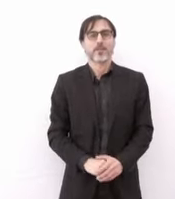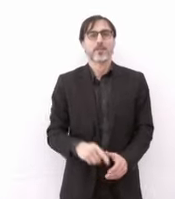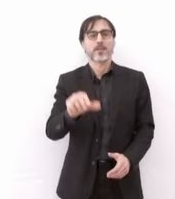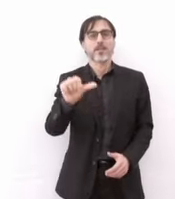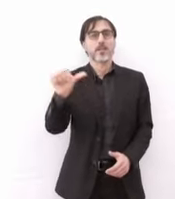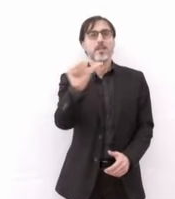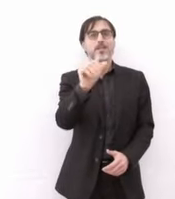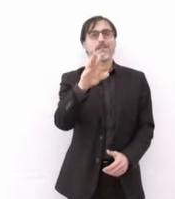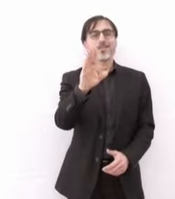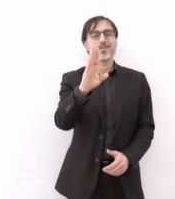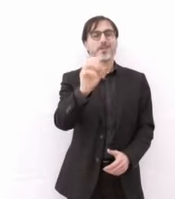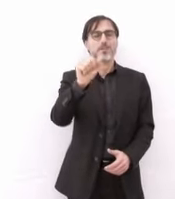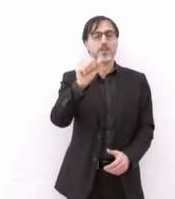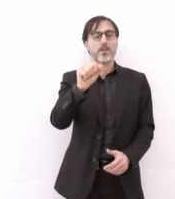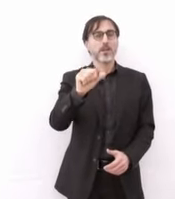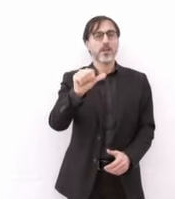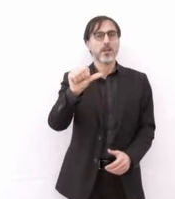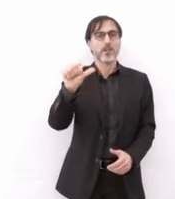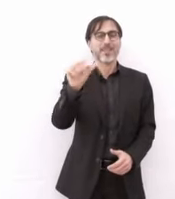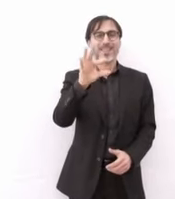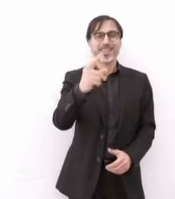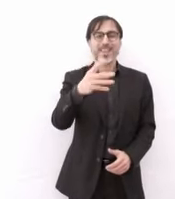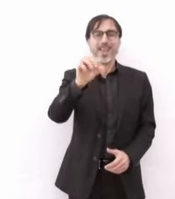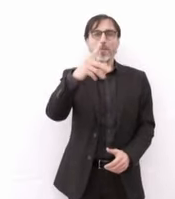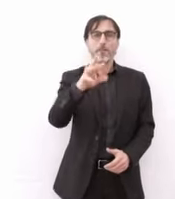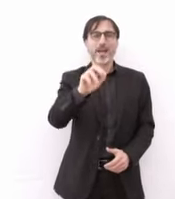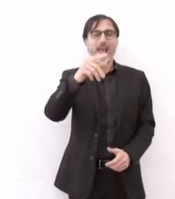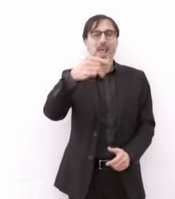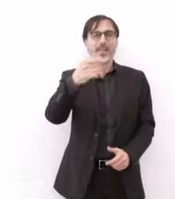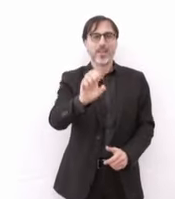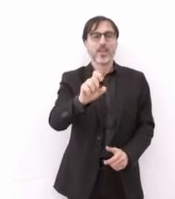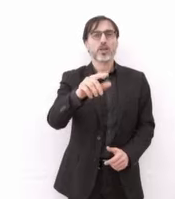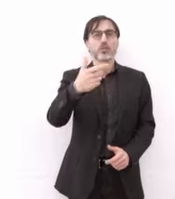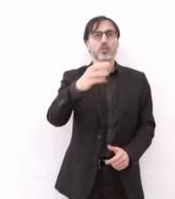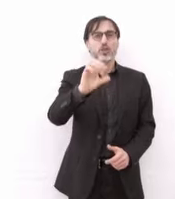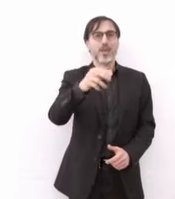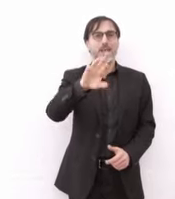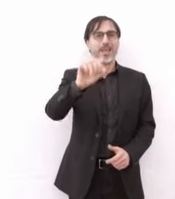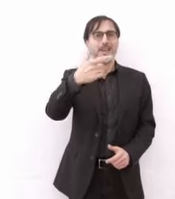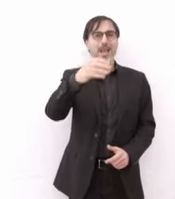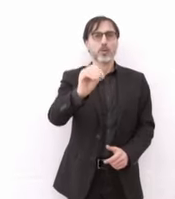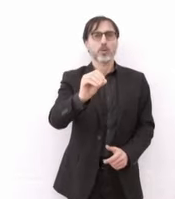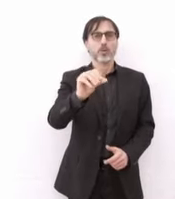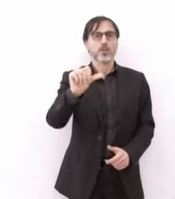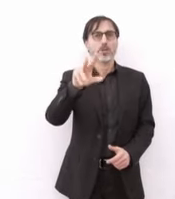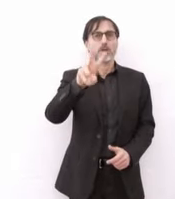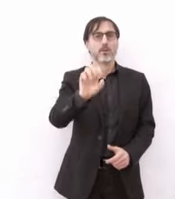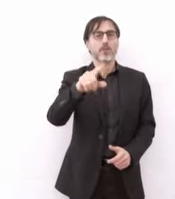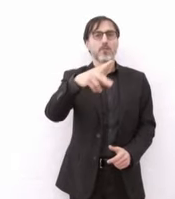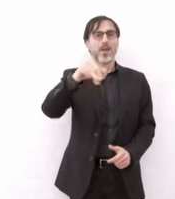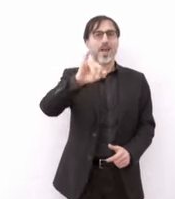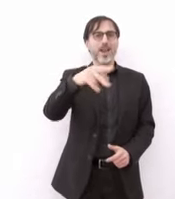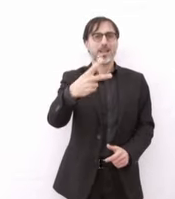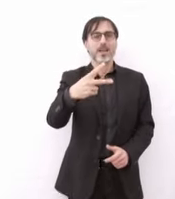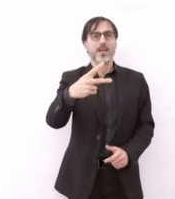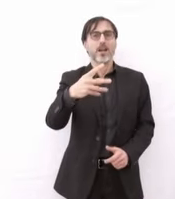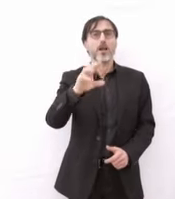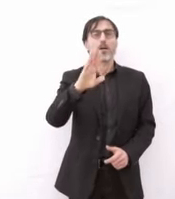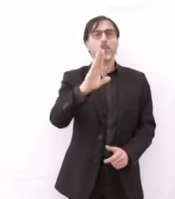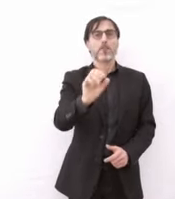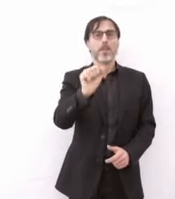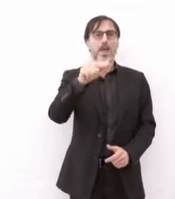Federico Del Prete, Torquato Ciriaco, Usan Balicci, Antonio